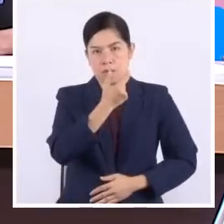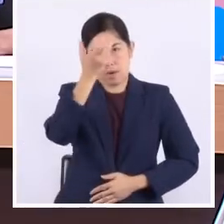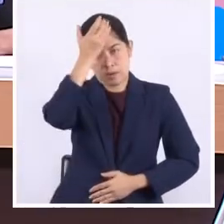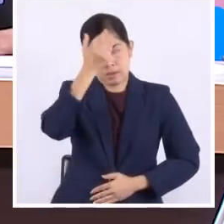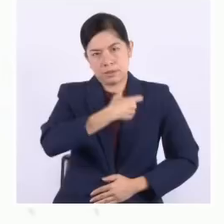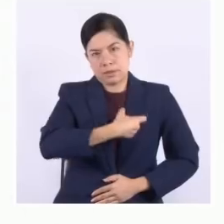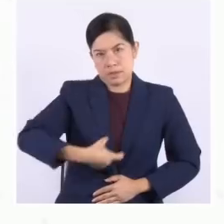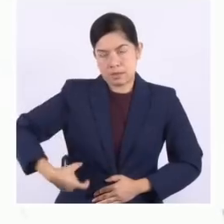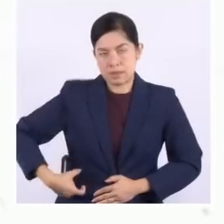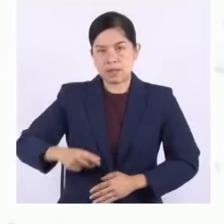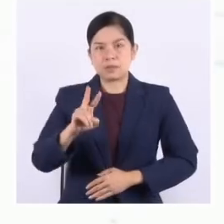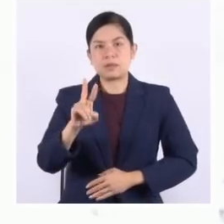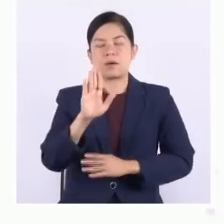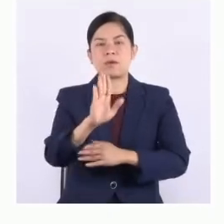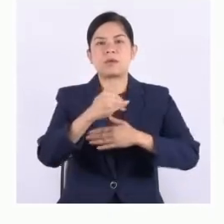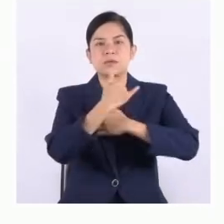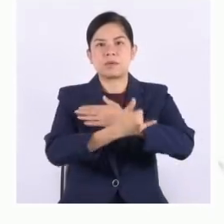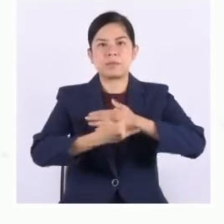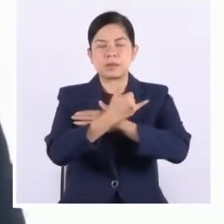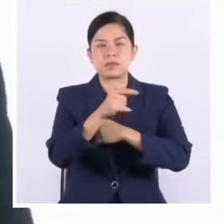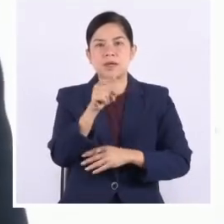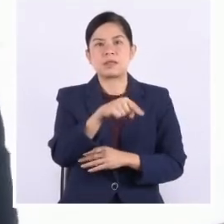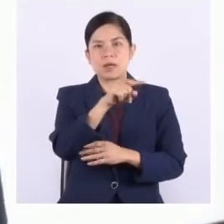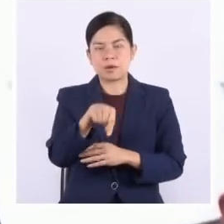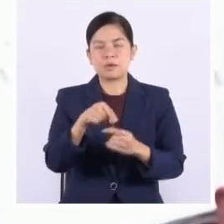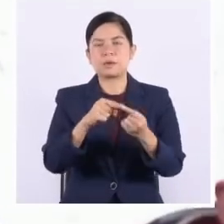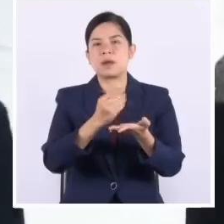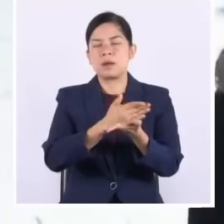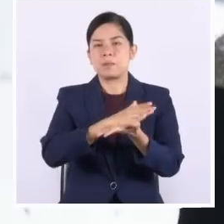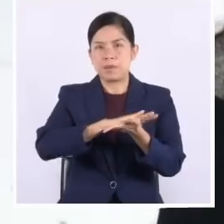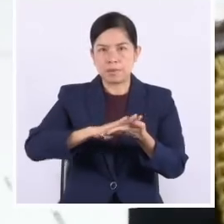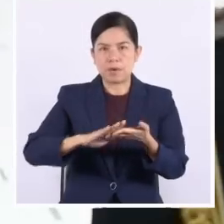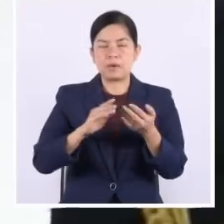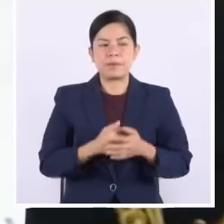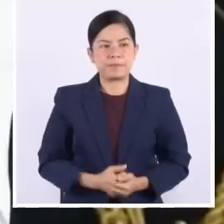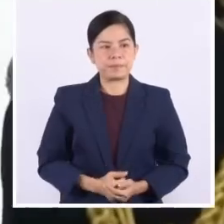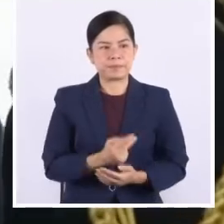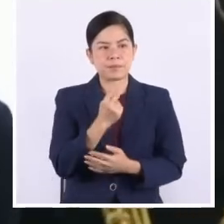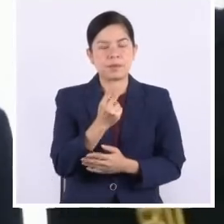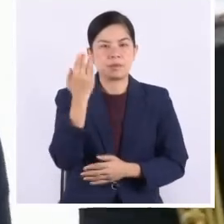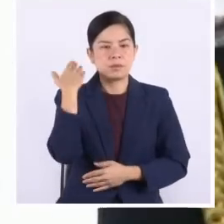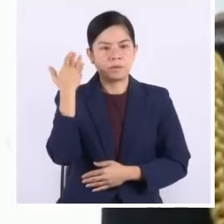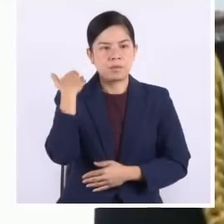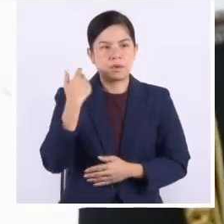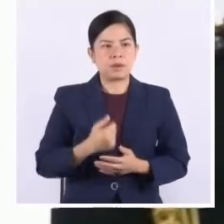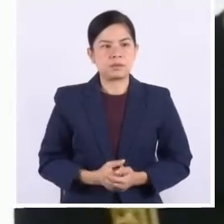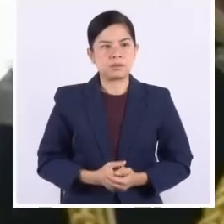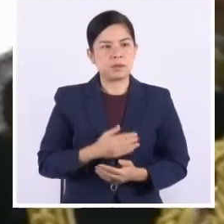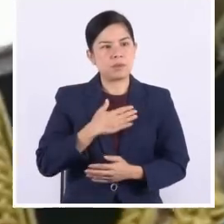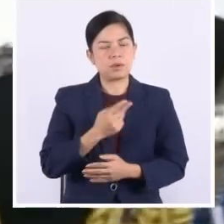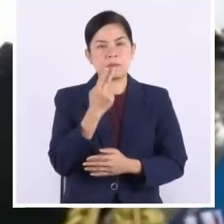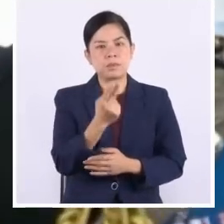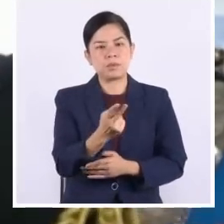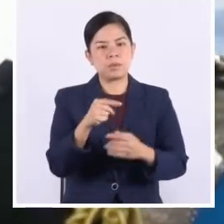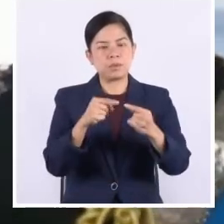ราชินีนาถอลิซาเบธที่ 2ผ่านพ้นไปอย่างสงบค่ะคุณผู้ชมคะอย่างภาพที่คุณผู้ชมเห็นอยู่เมื่อวานนี้เราได้รับชมการถ่ายทอด